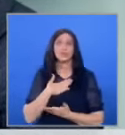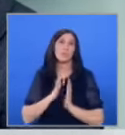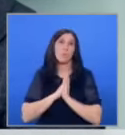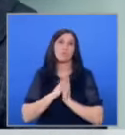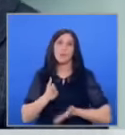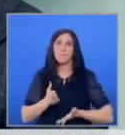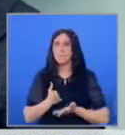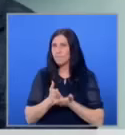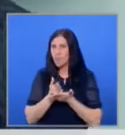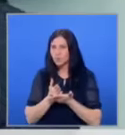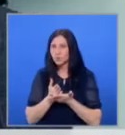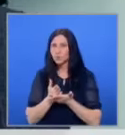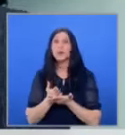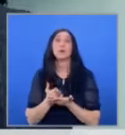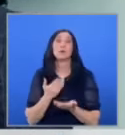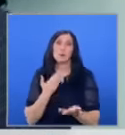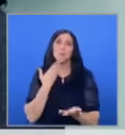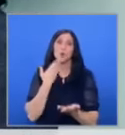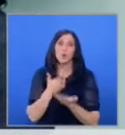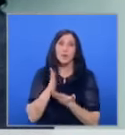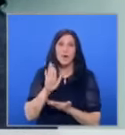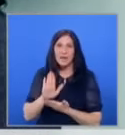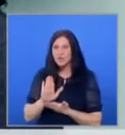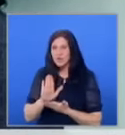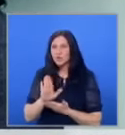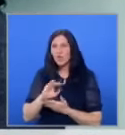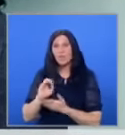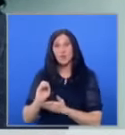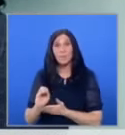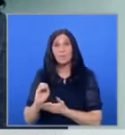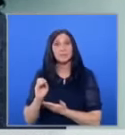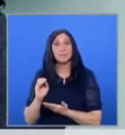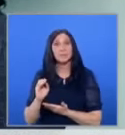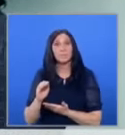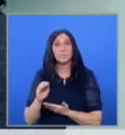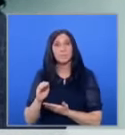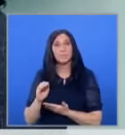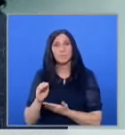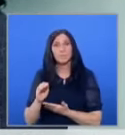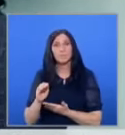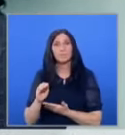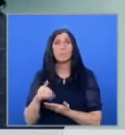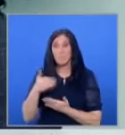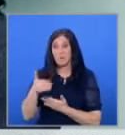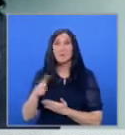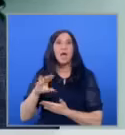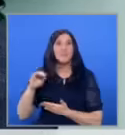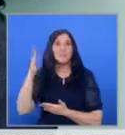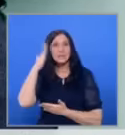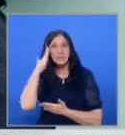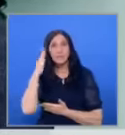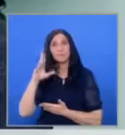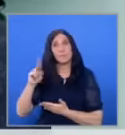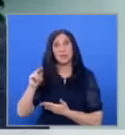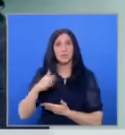се озва. И благодарим ви, че пред европейските страни го приказахте нашия